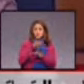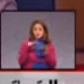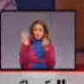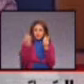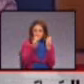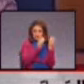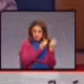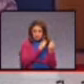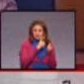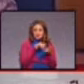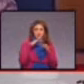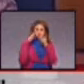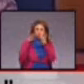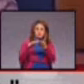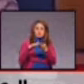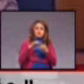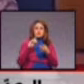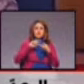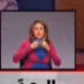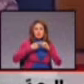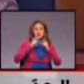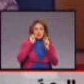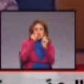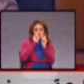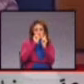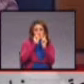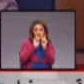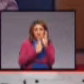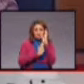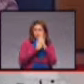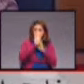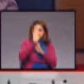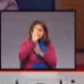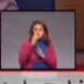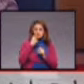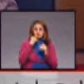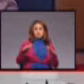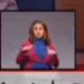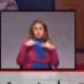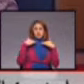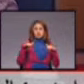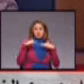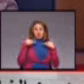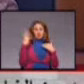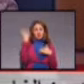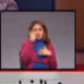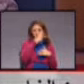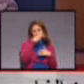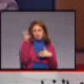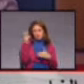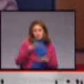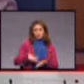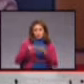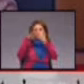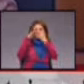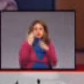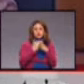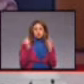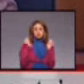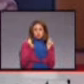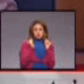بالتعاون مع مؤسسة الإصلاح والنهضة الحمد لله قدرنا نبعت لهم 200 بطانية من ضمن فعاليات حملة خير الشتاء،